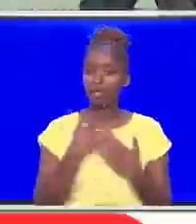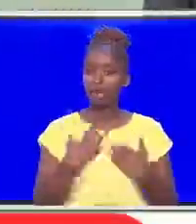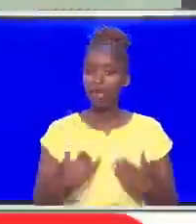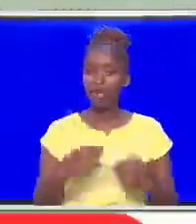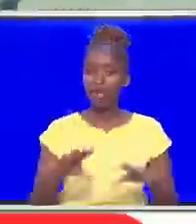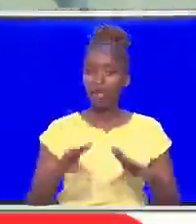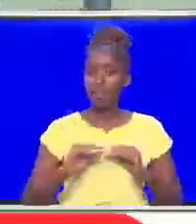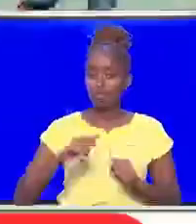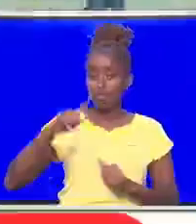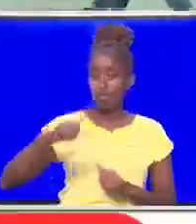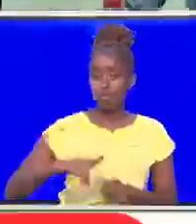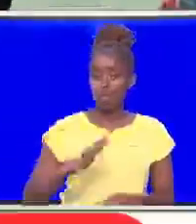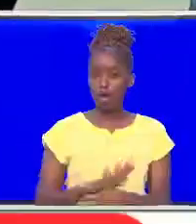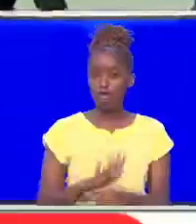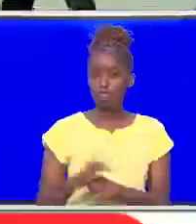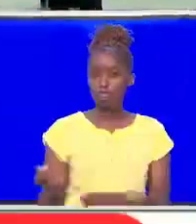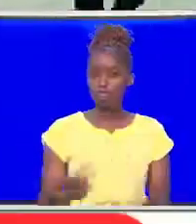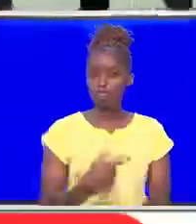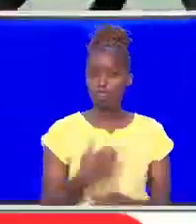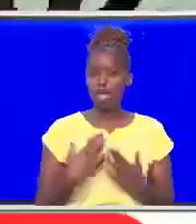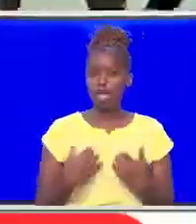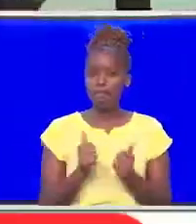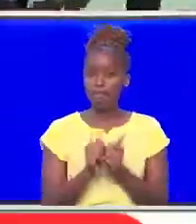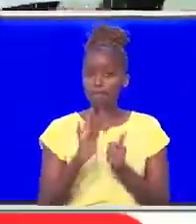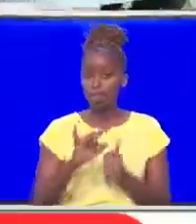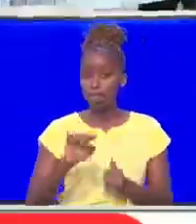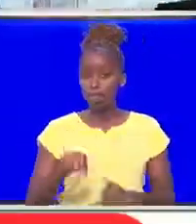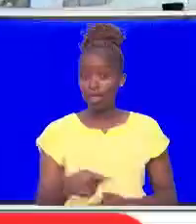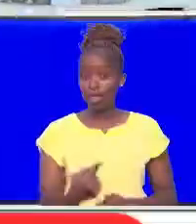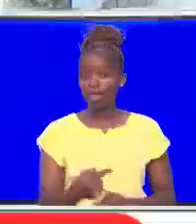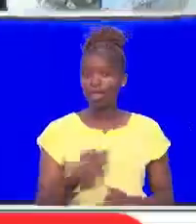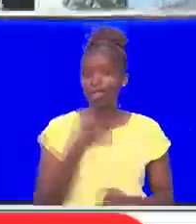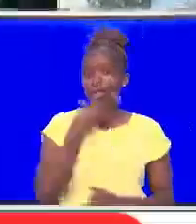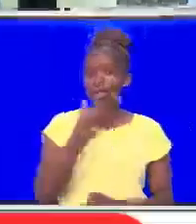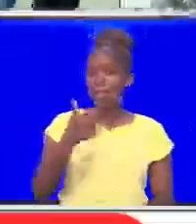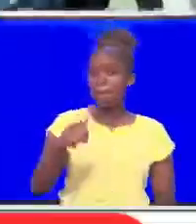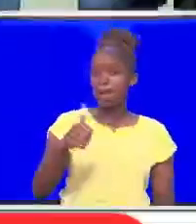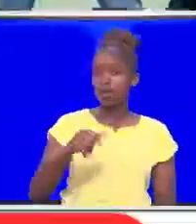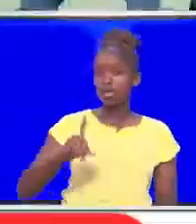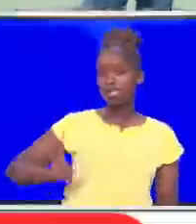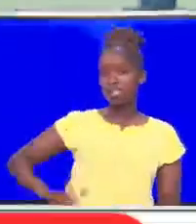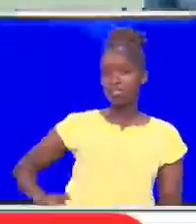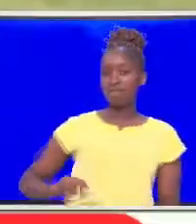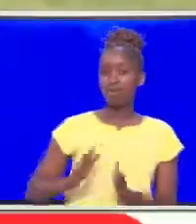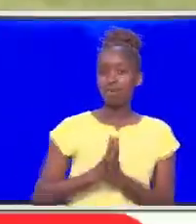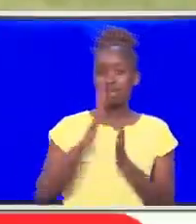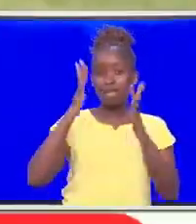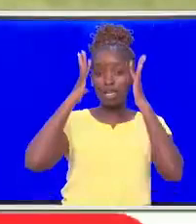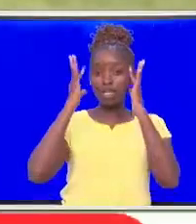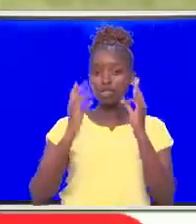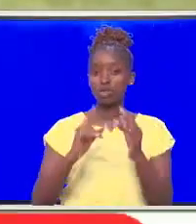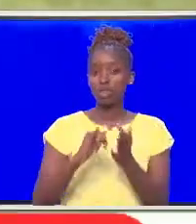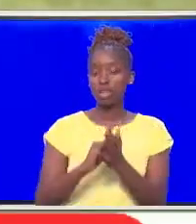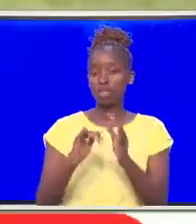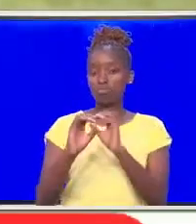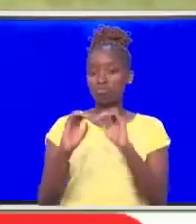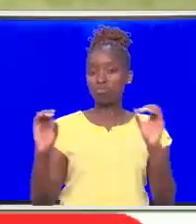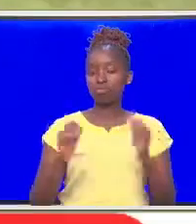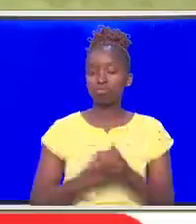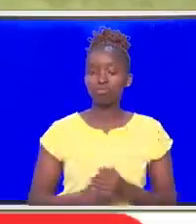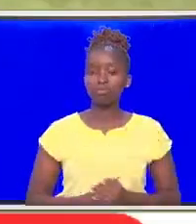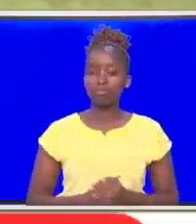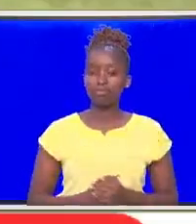wa chini zaidi wa shilingi 1015, Martin bado hajaridhika na uamuzi huo. Na ile